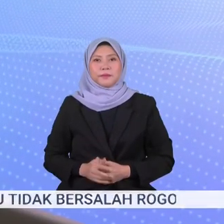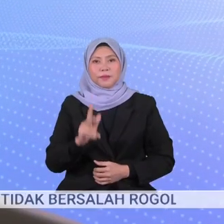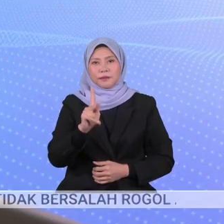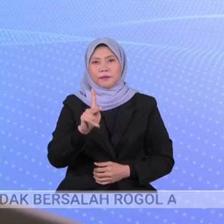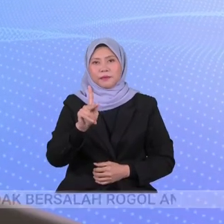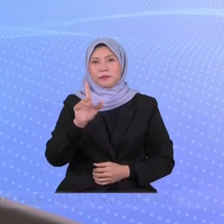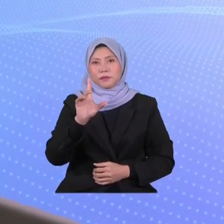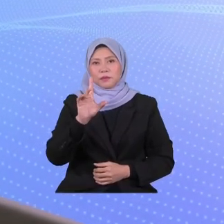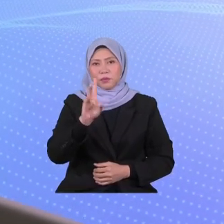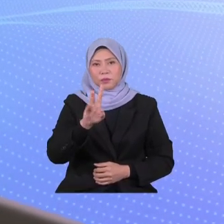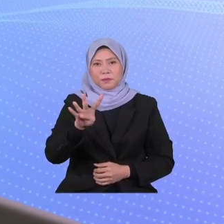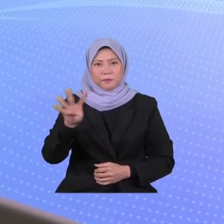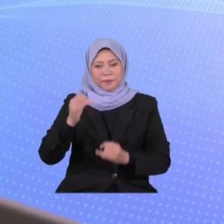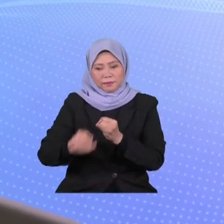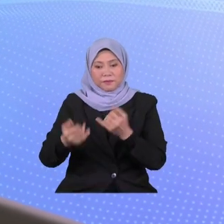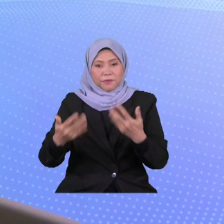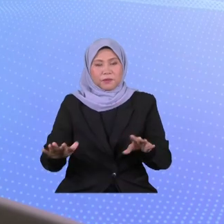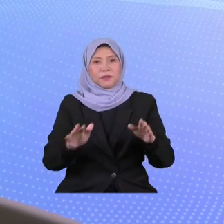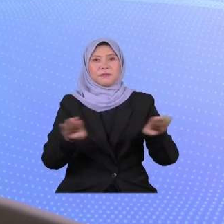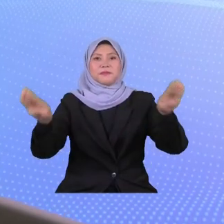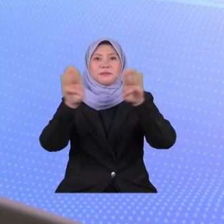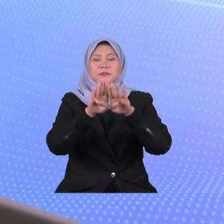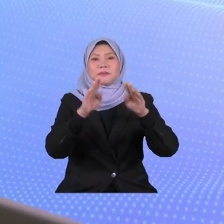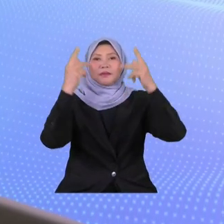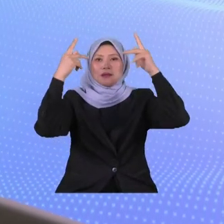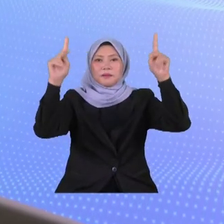Kanta 744 berakhir di sini. Ikuti berita perdana selepas